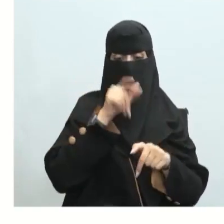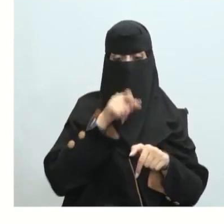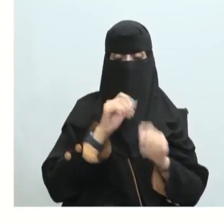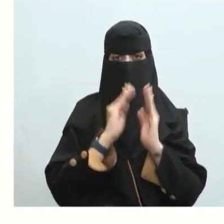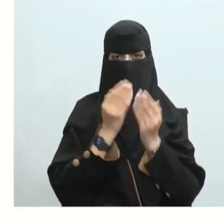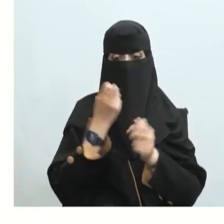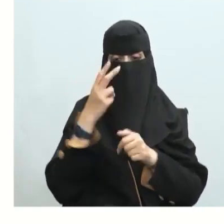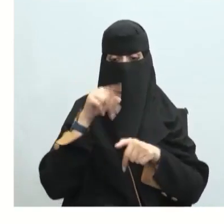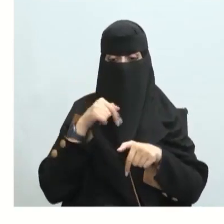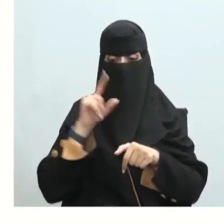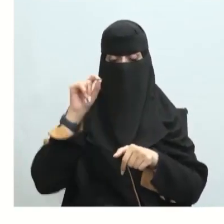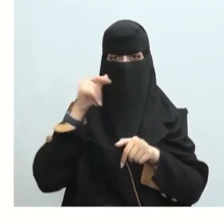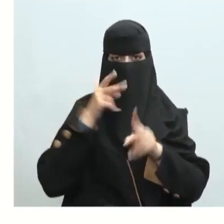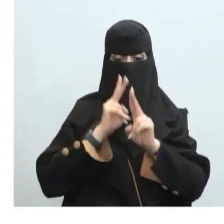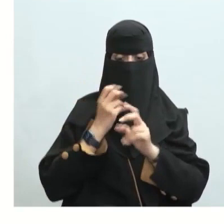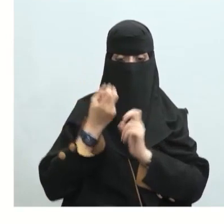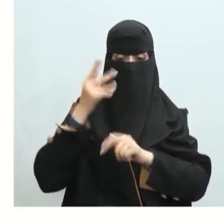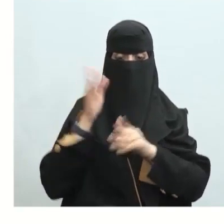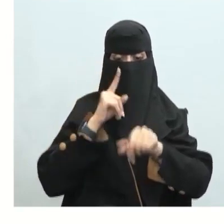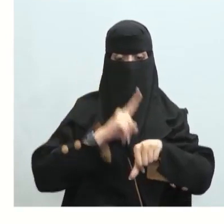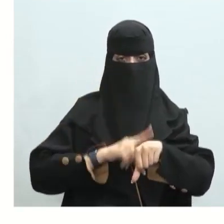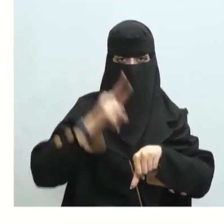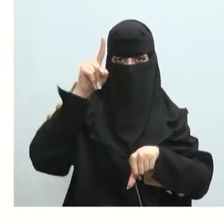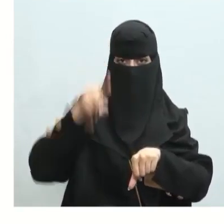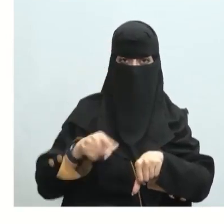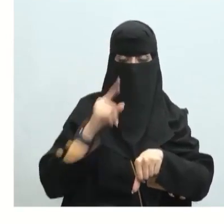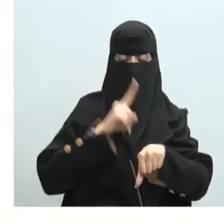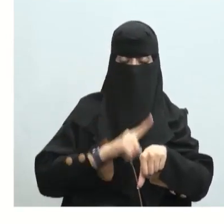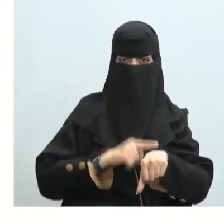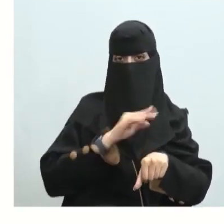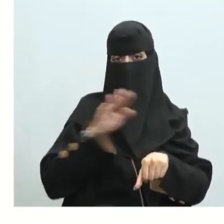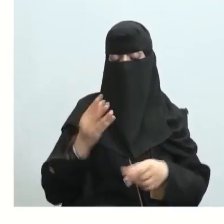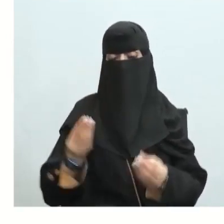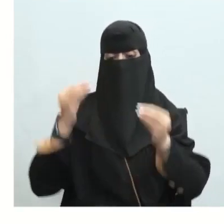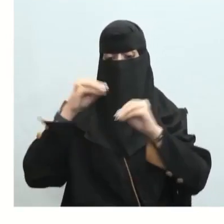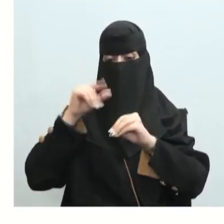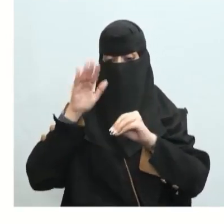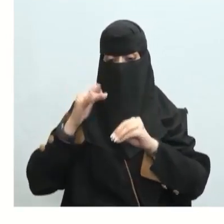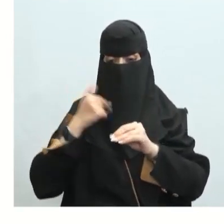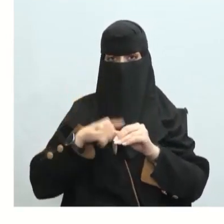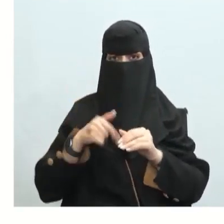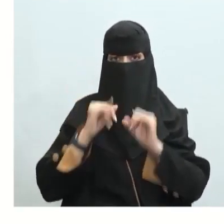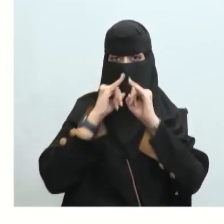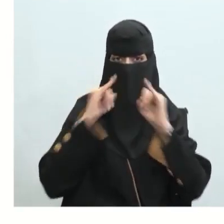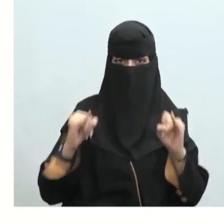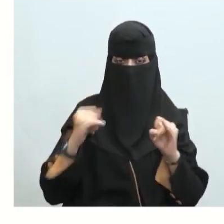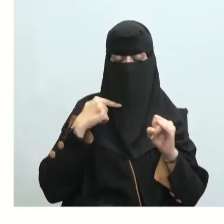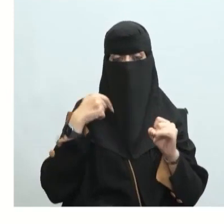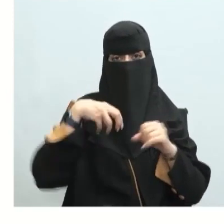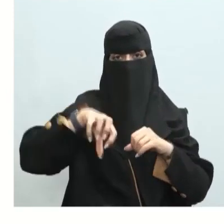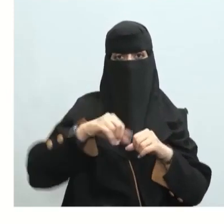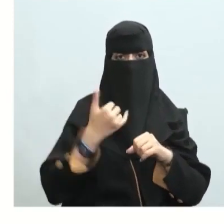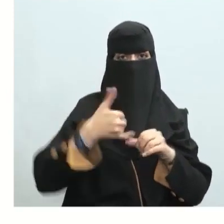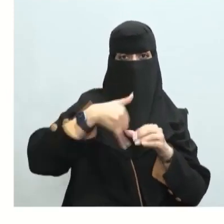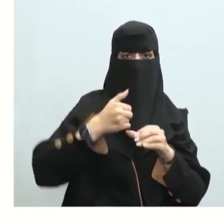تميز الابداع ثم اليوم وايضا الوقت ثم اضافه من من فقراتنا الخيمه وركن القهوه واشتراك